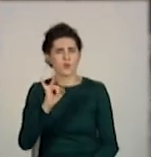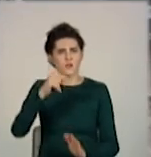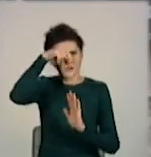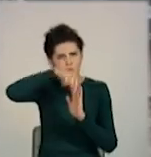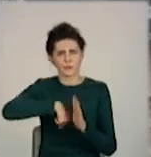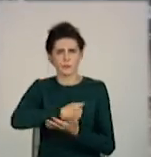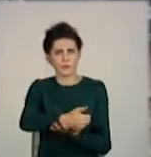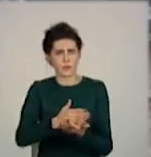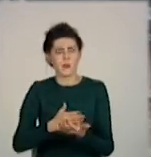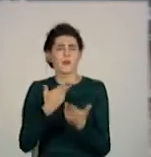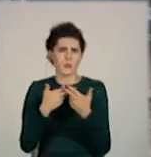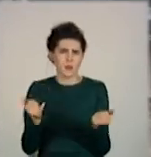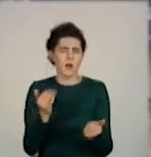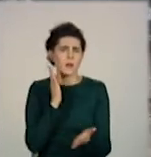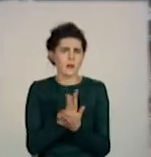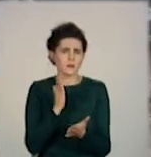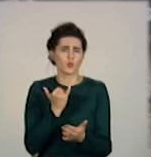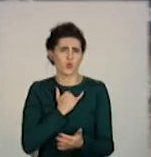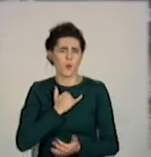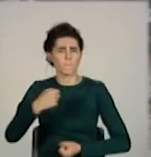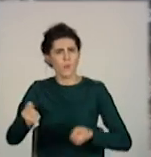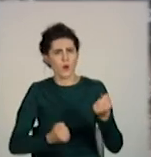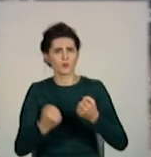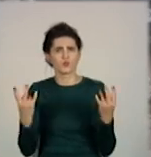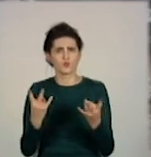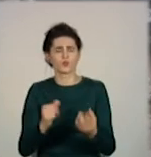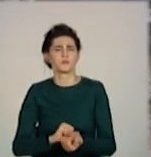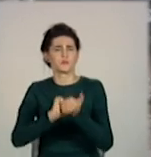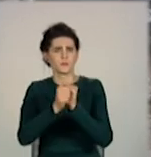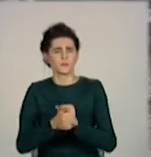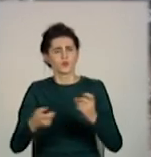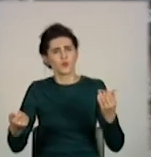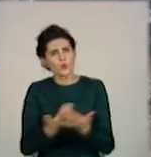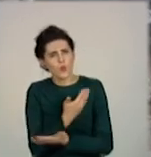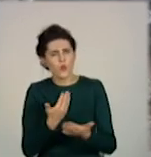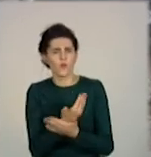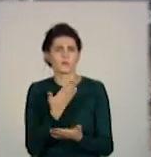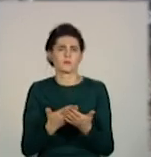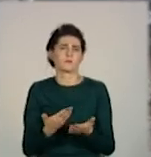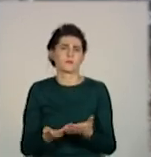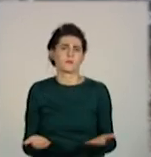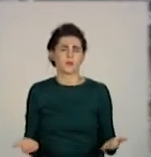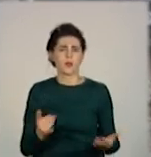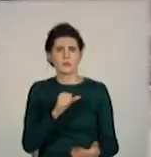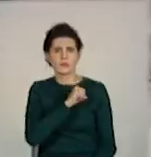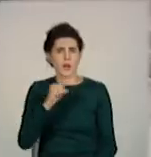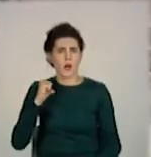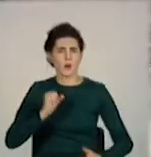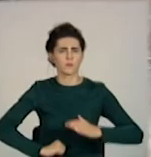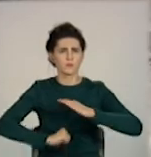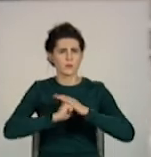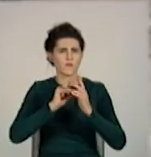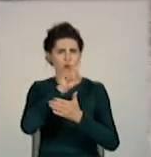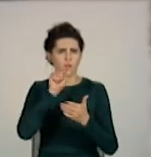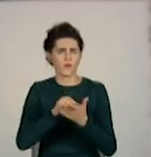машини, які потребують оновлення, заміни. Це теж одне з таких ключових питань.